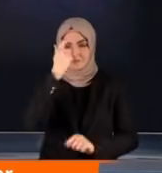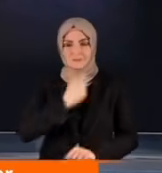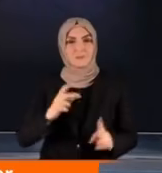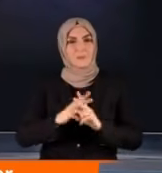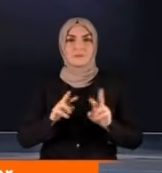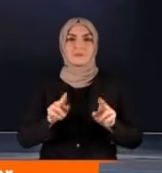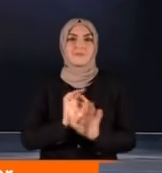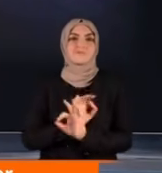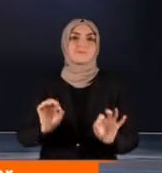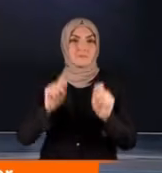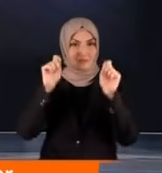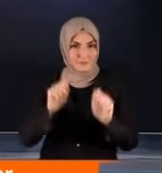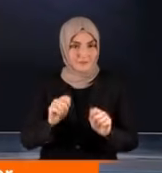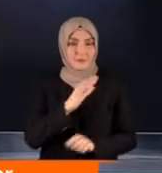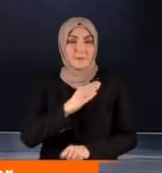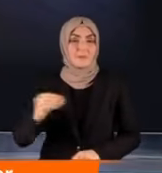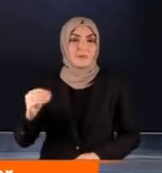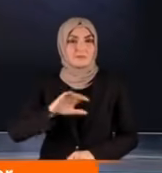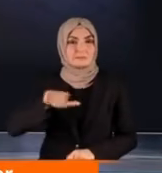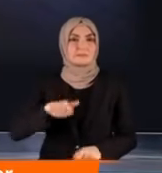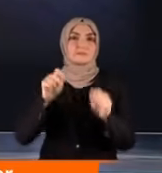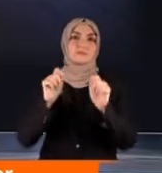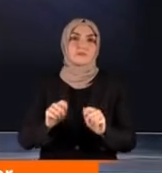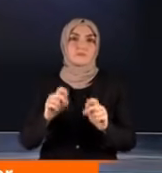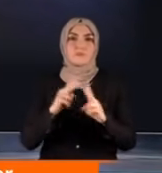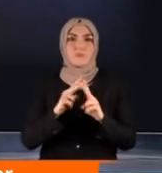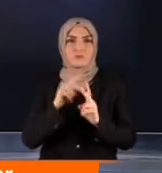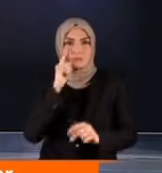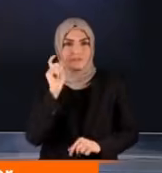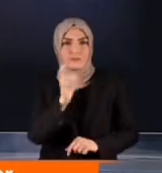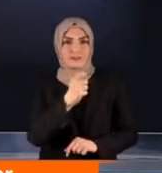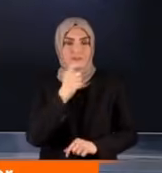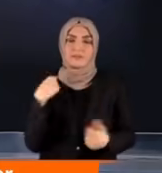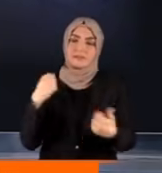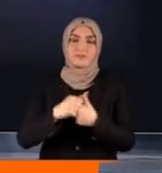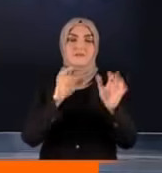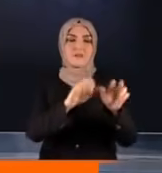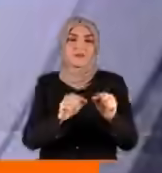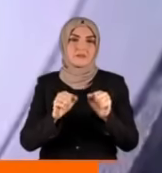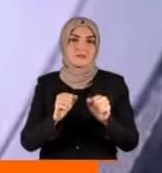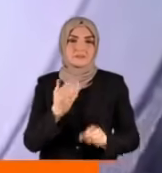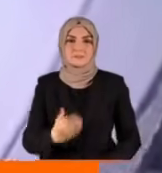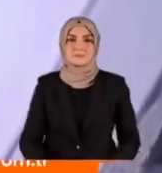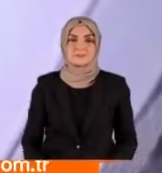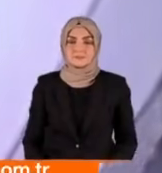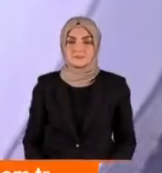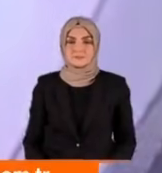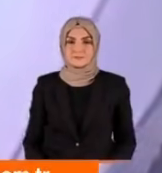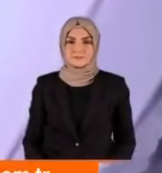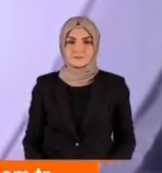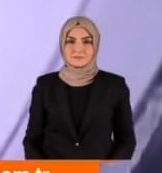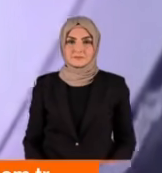imza attı Neyse ki polis durumun farkına vardı ve onları tekrar ya abone ol